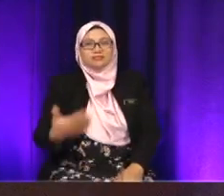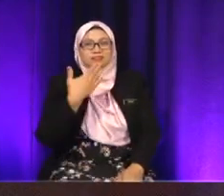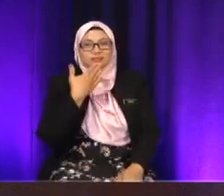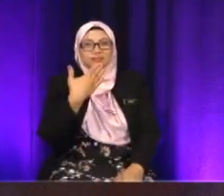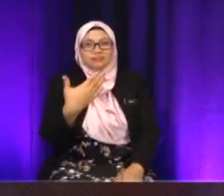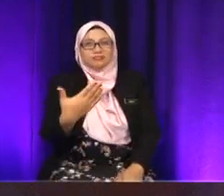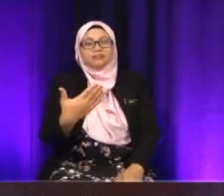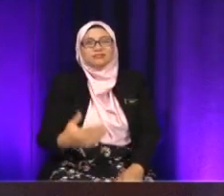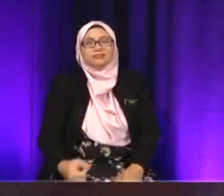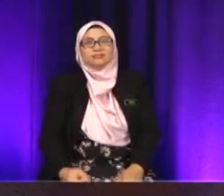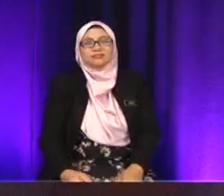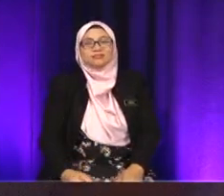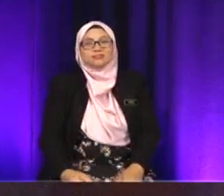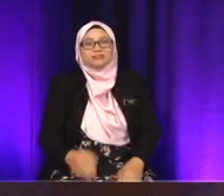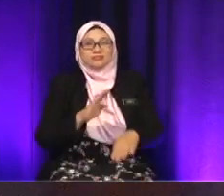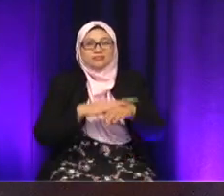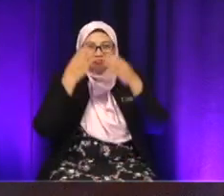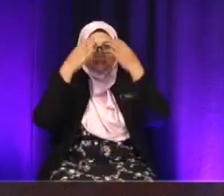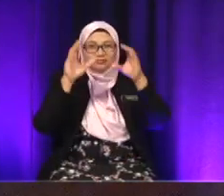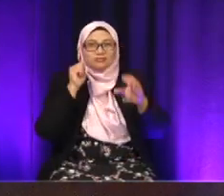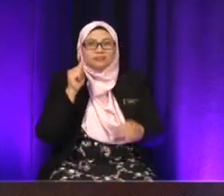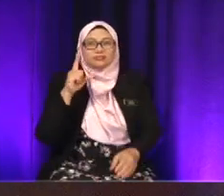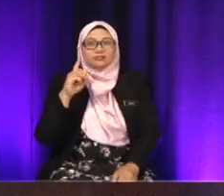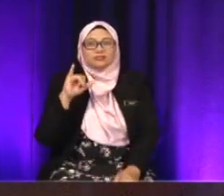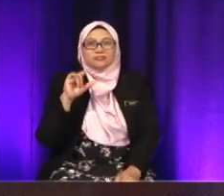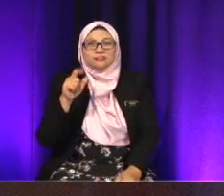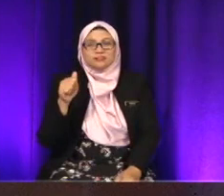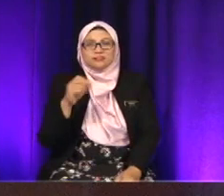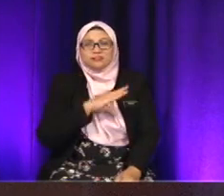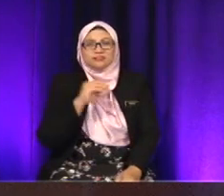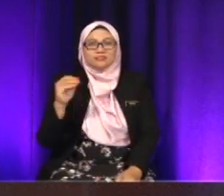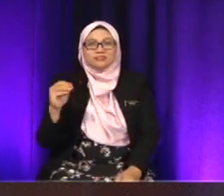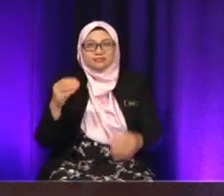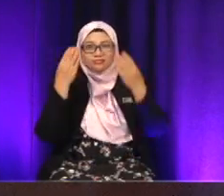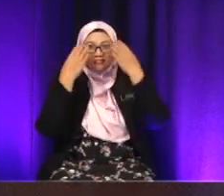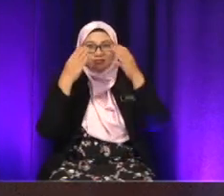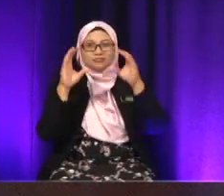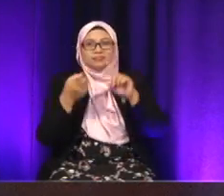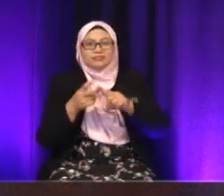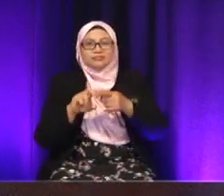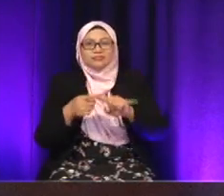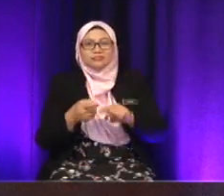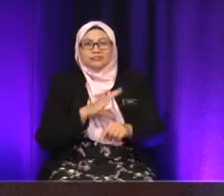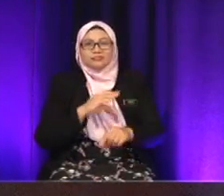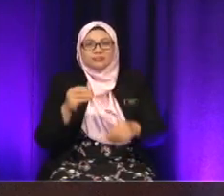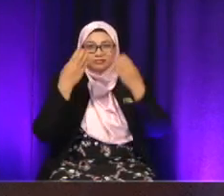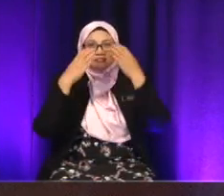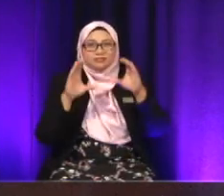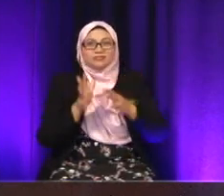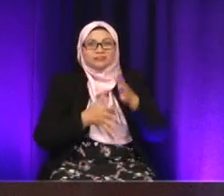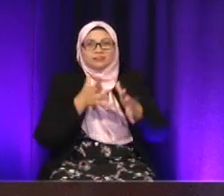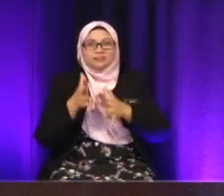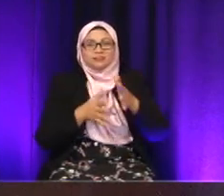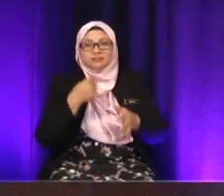terima kasih kepada cego Adila pada raka-rekan setelah saya di Google Mizan juga kepada cewek guru bahasa isyarat untuk